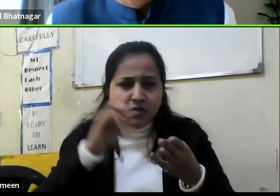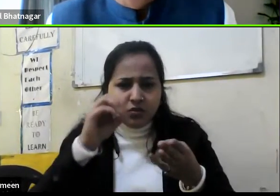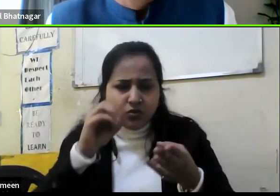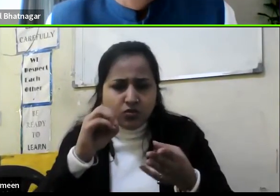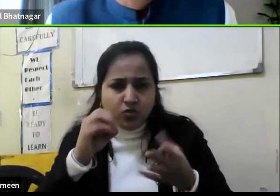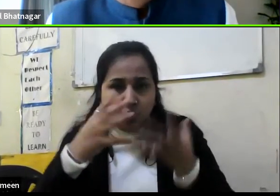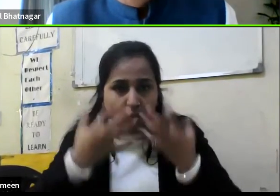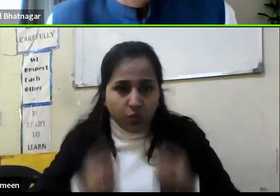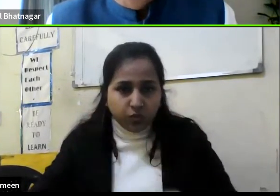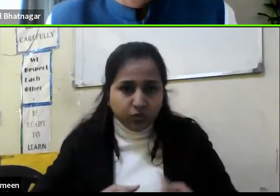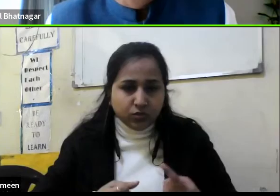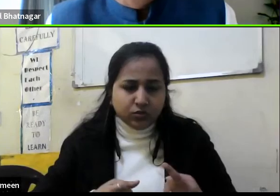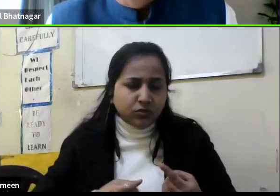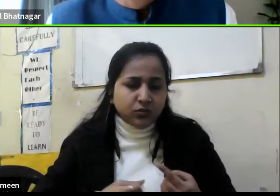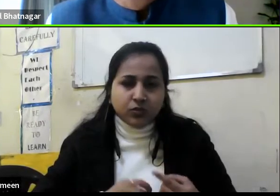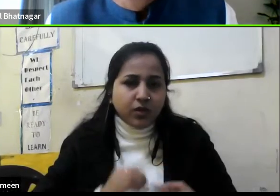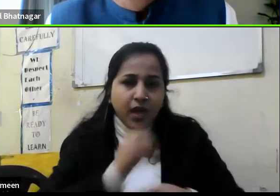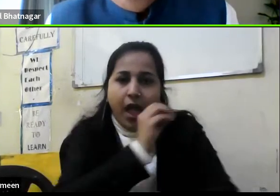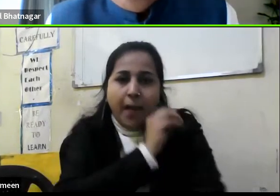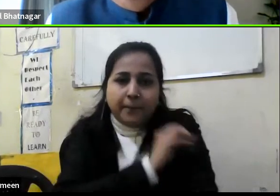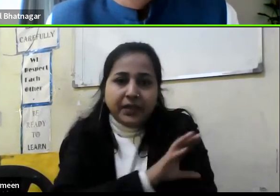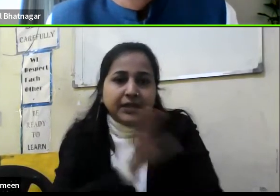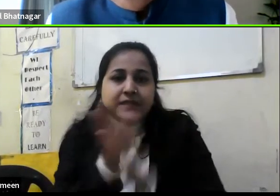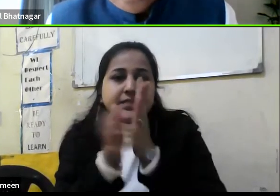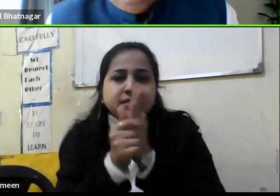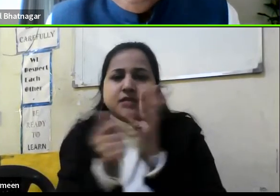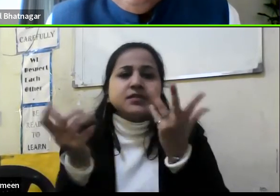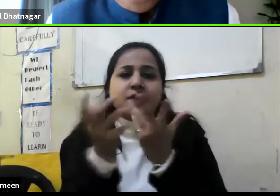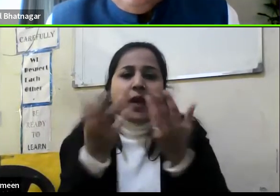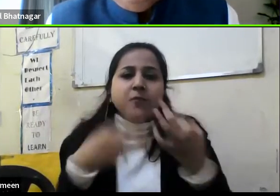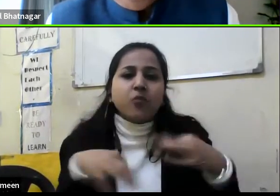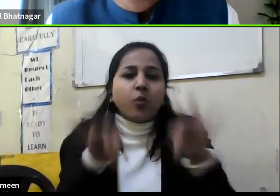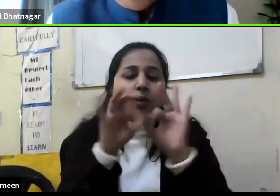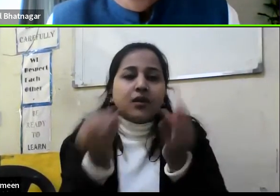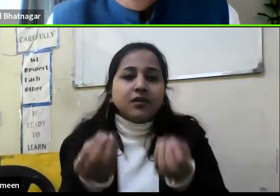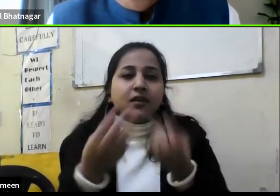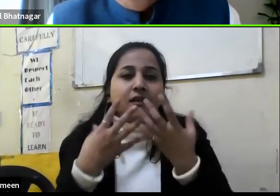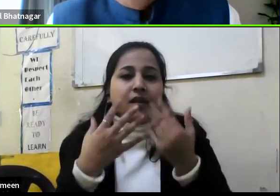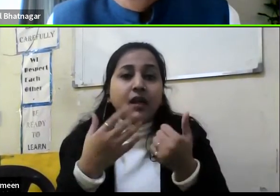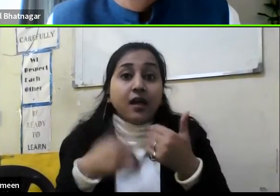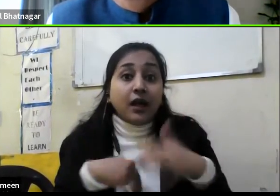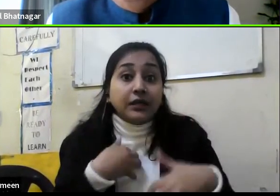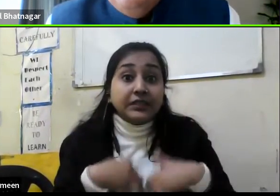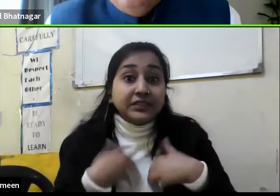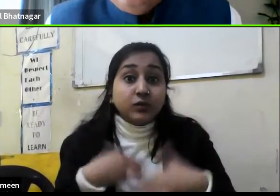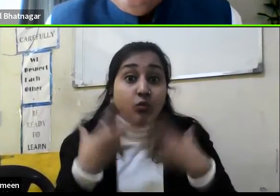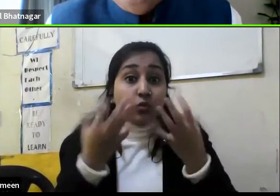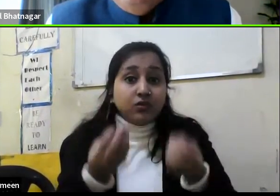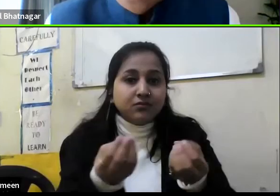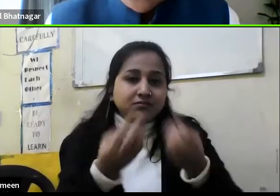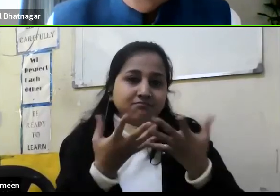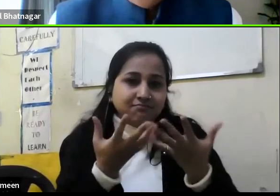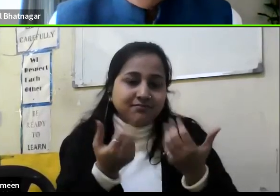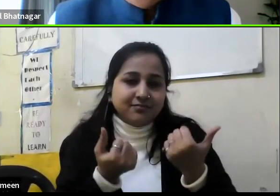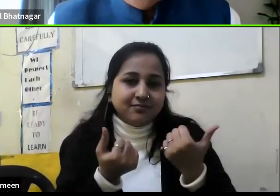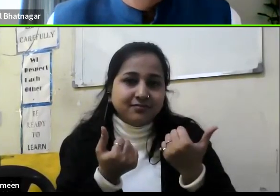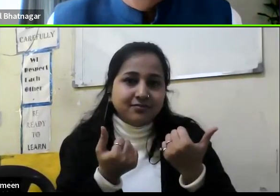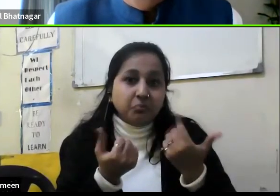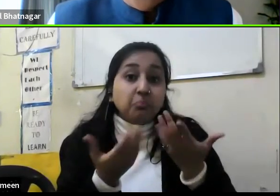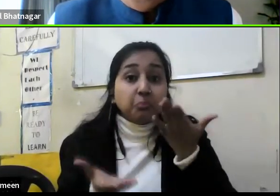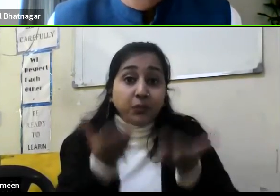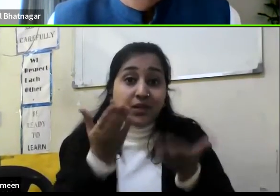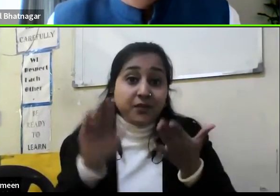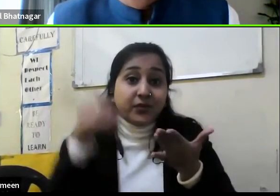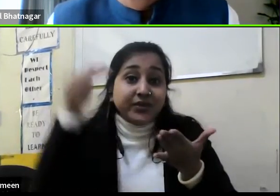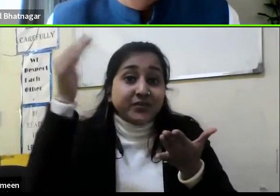की जरूरत है, क्या स्किल्स की जरूरत है, और ये बड़े उत्सुक हैं कि he wants to know and maybe he can be a